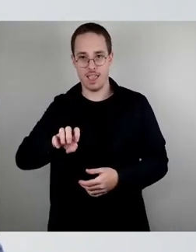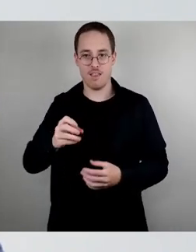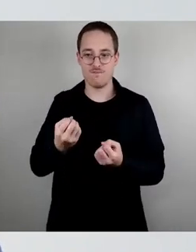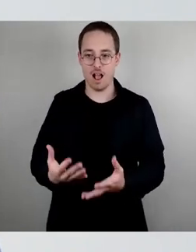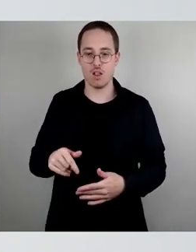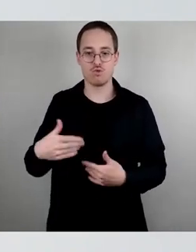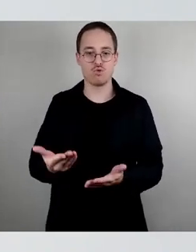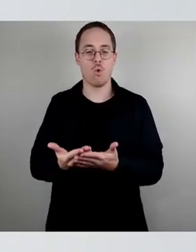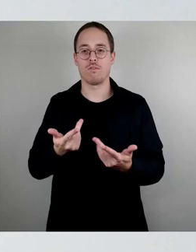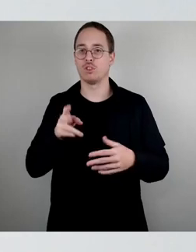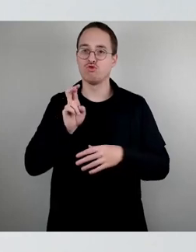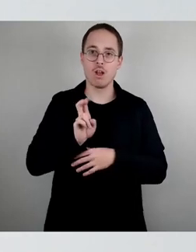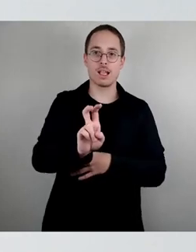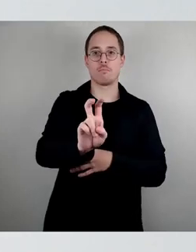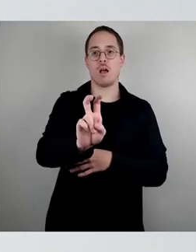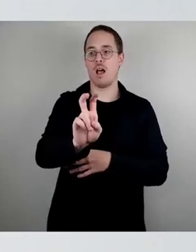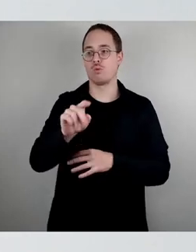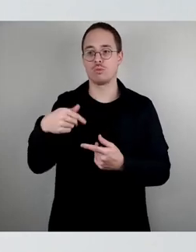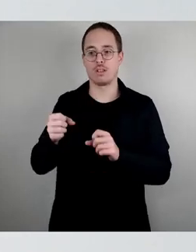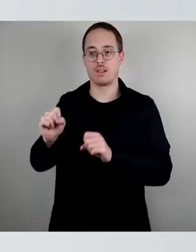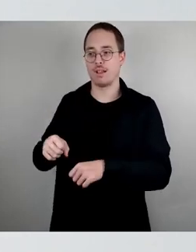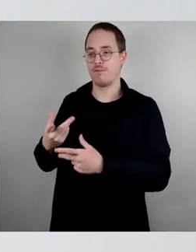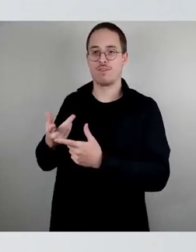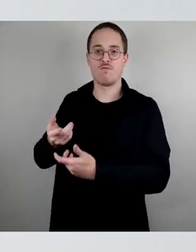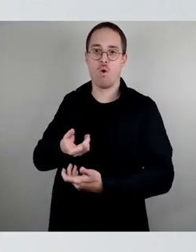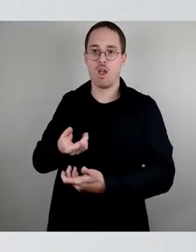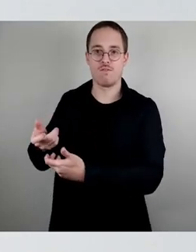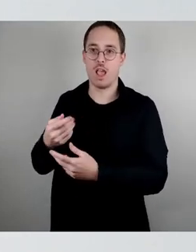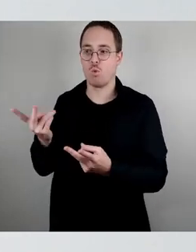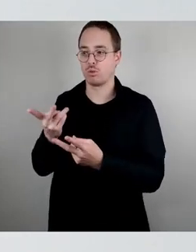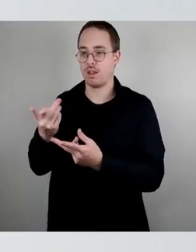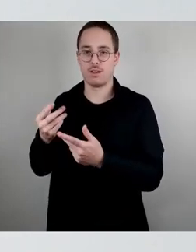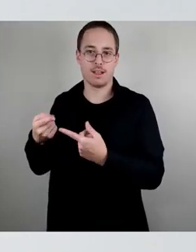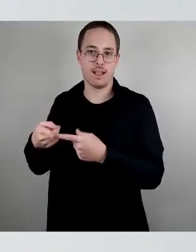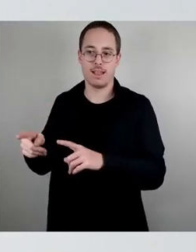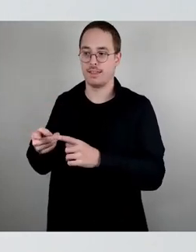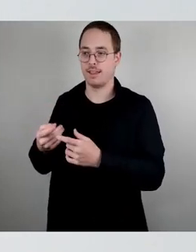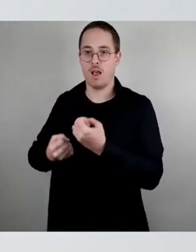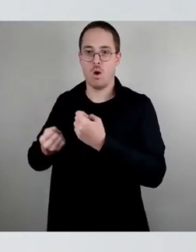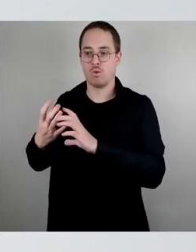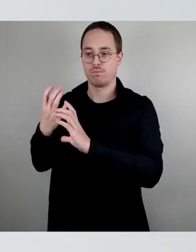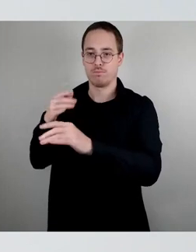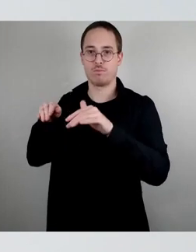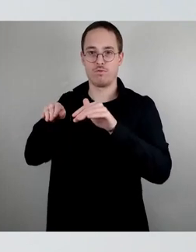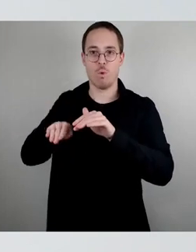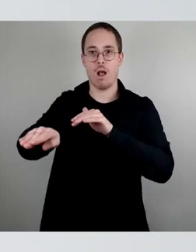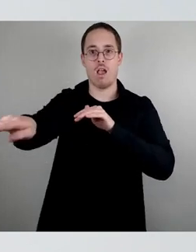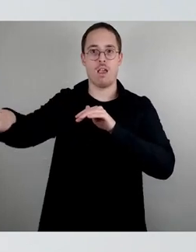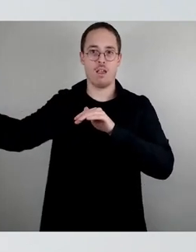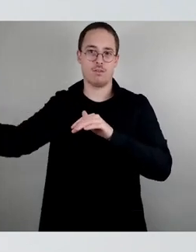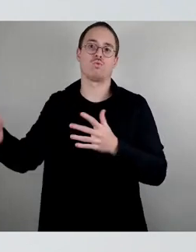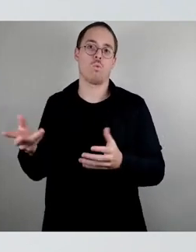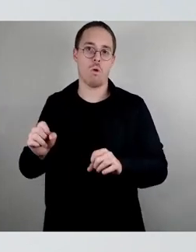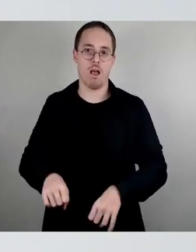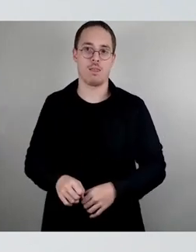muss berücksichtigt werden, und wir haben ja auch keine durchgehenden Gehwege an der Stelle. Insgesamt also vielen Dank für diese